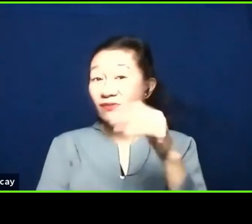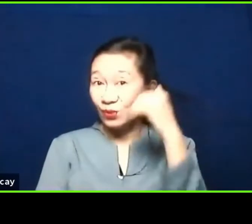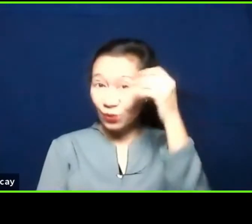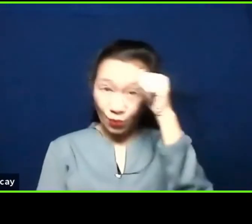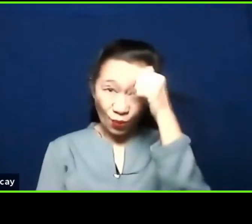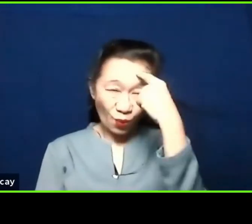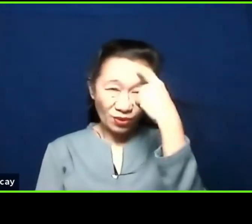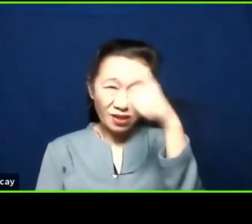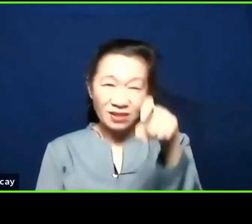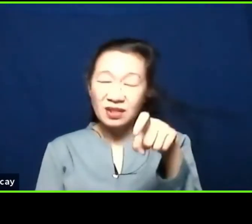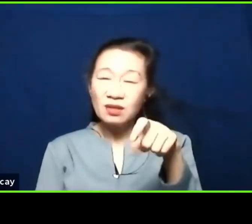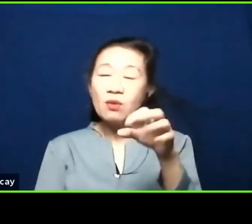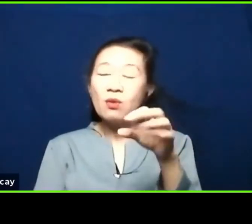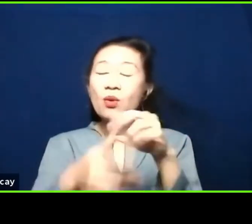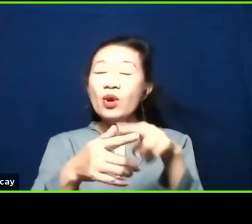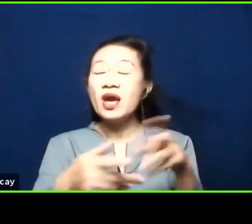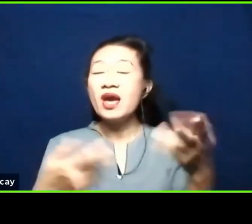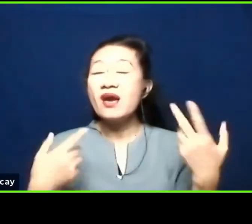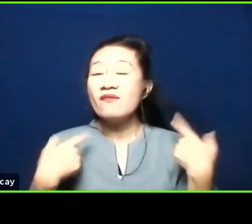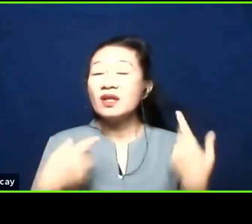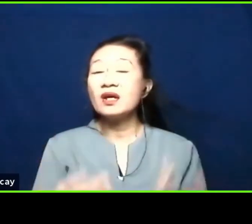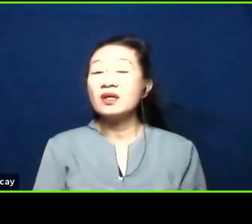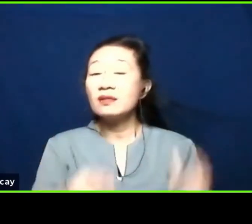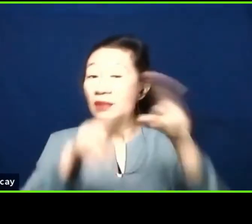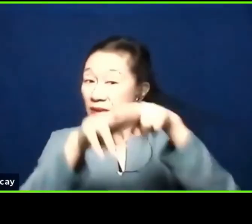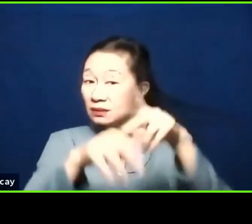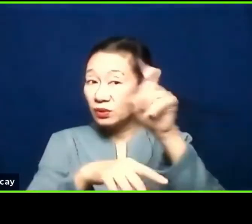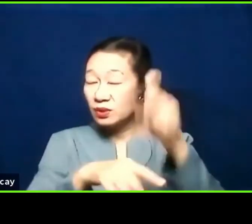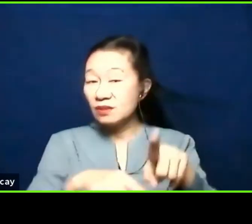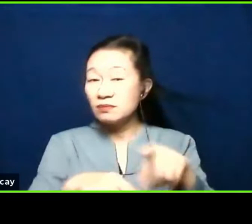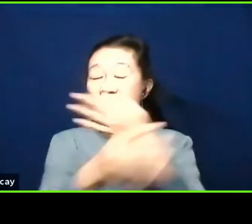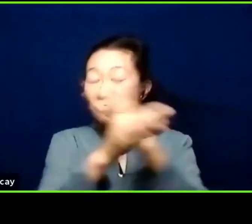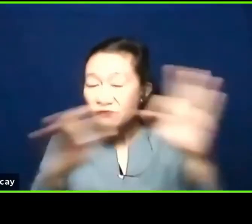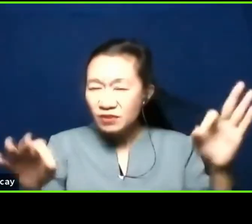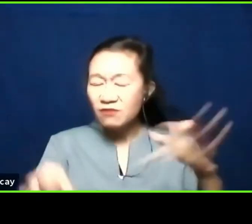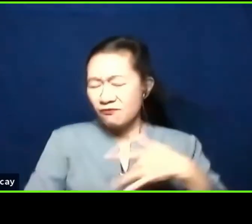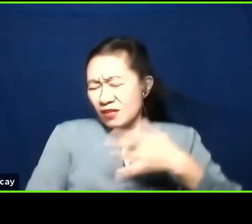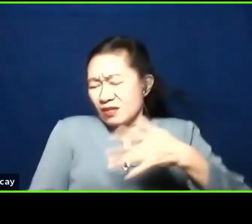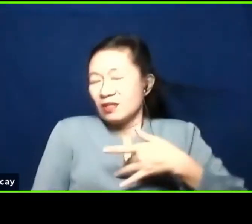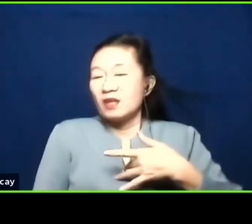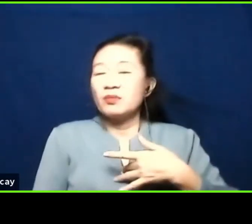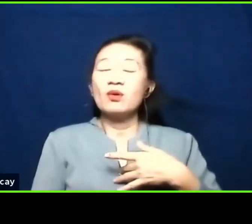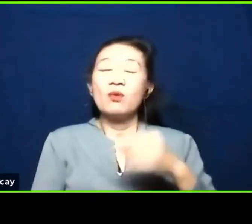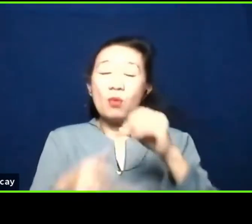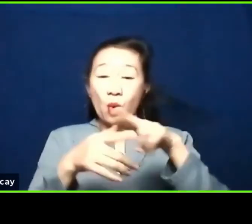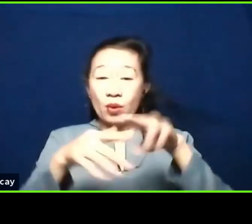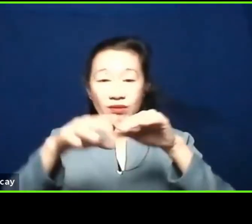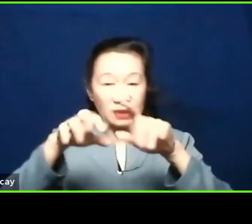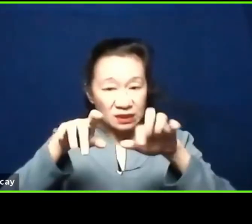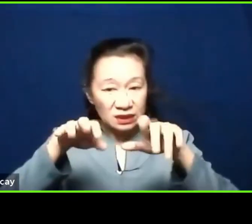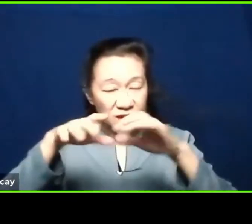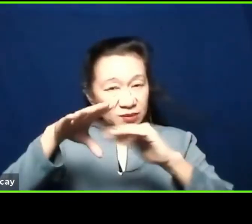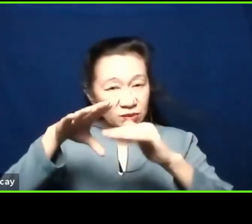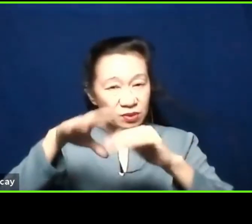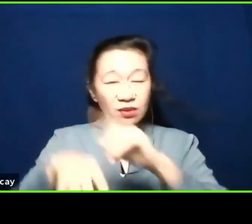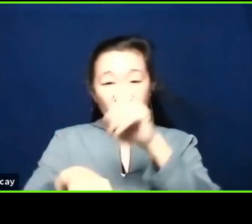may karagdagan tayong katanungan, feel free. At pwede rin natin itong ilagay sa chat box or sa